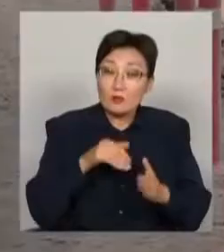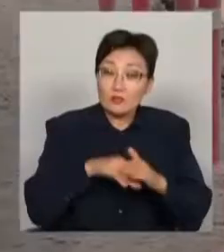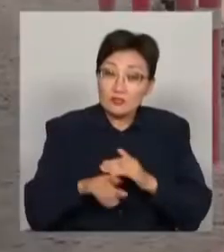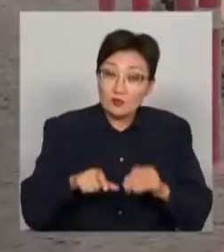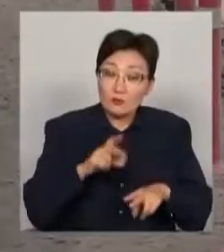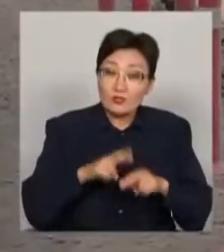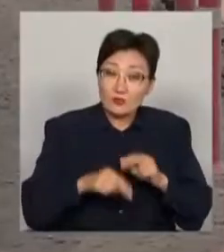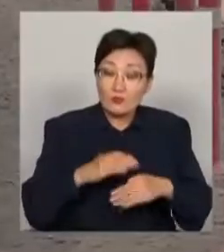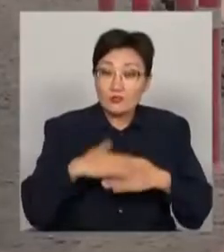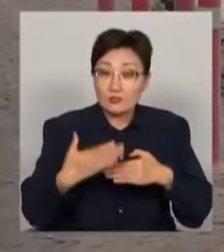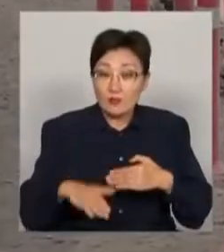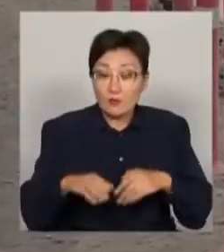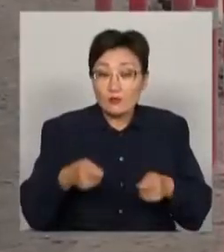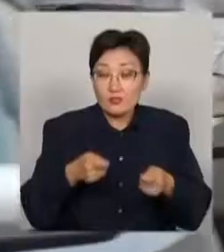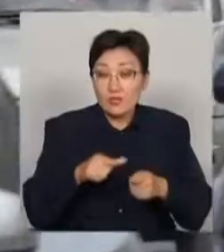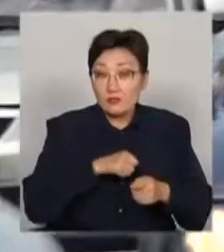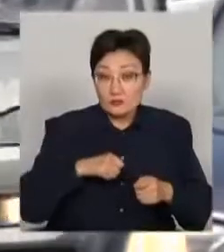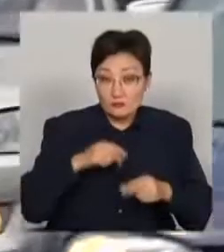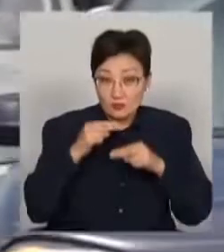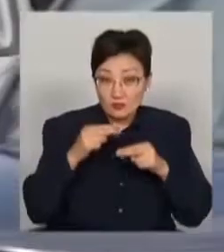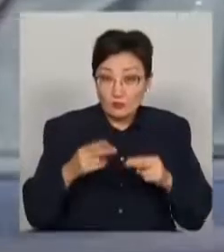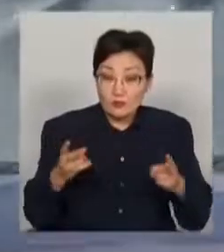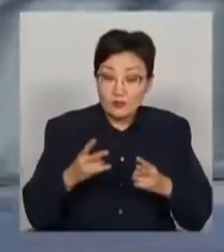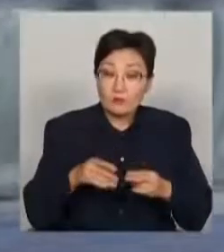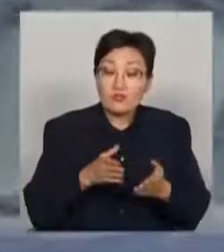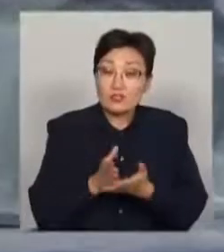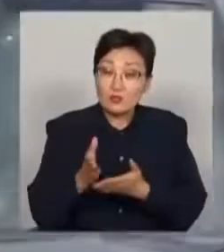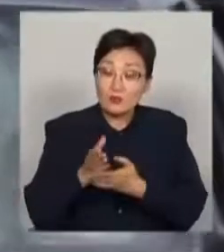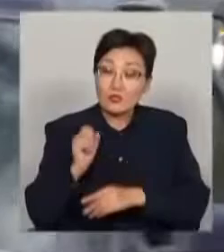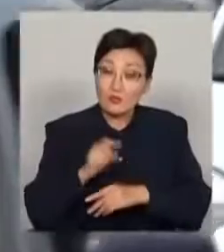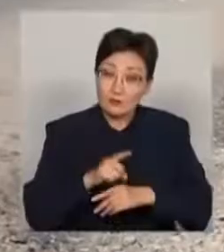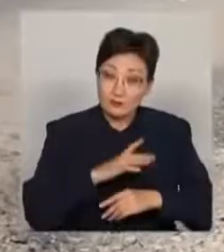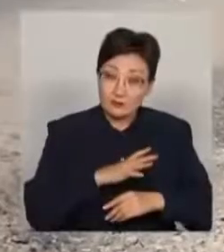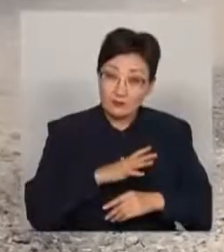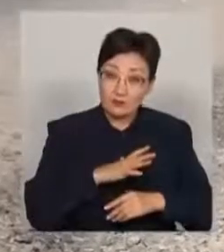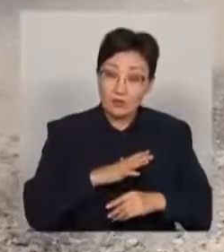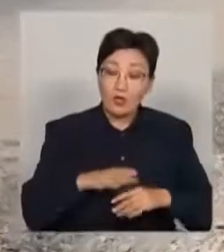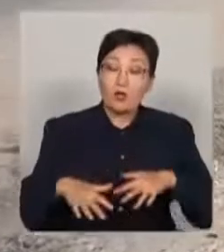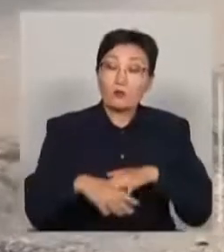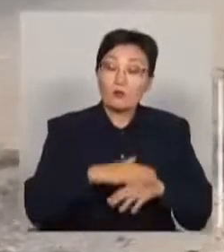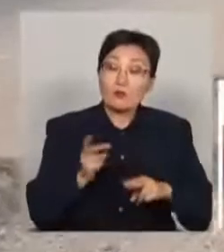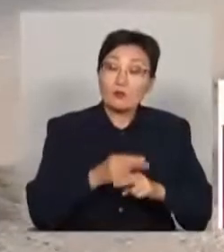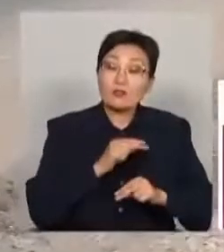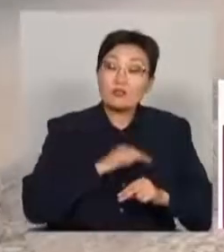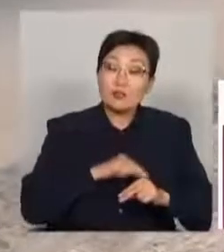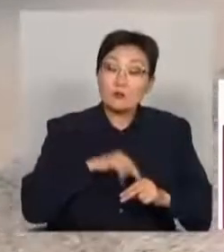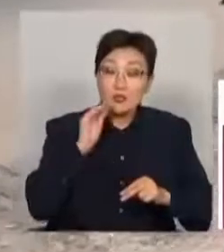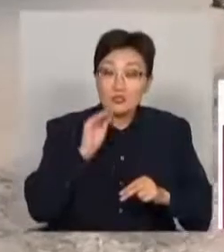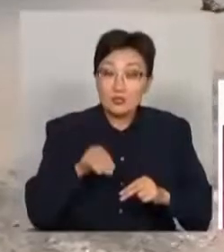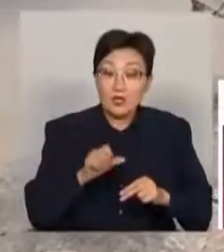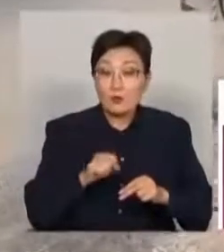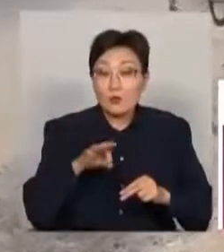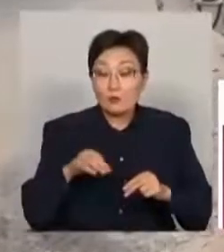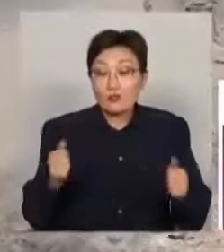құрылысының кешеуілдеуіне ел президентінің өзі назар аударып, тиісті тараптарға тапсырма берген болатын. Жұрт жұмыссыз жүр болды деп сынға алған Алтын